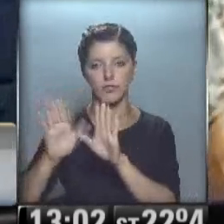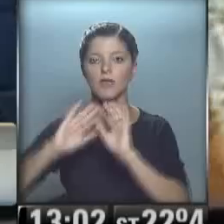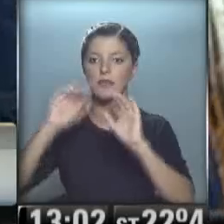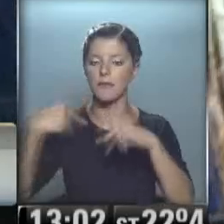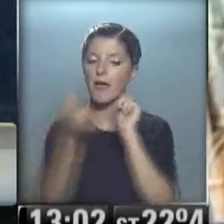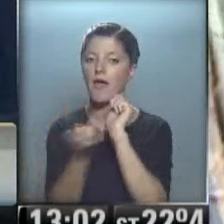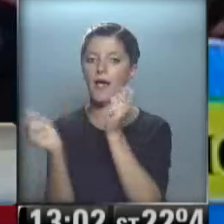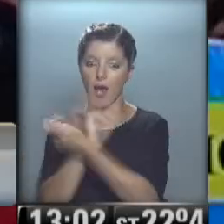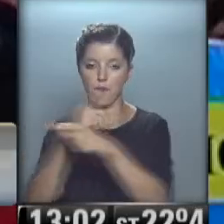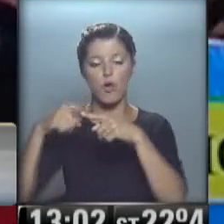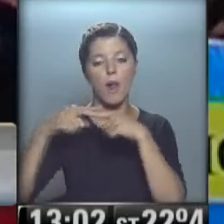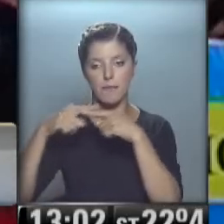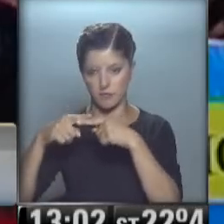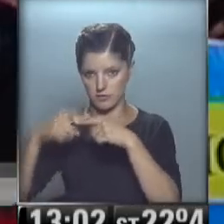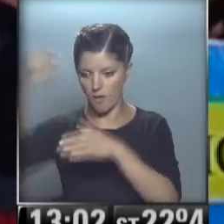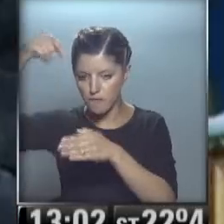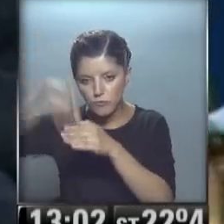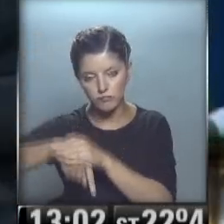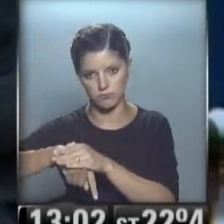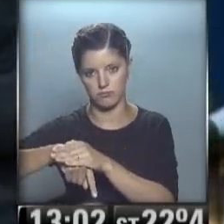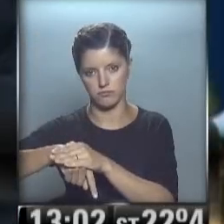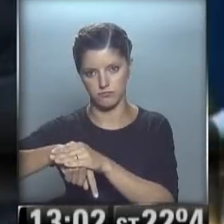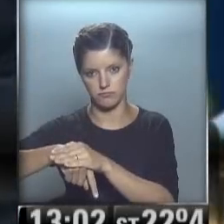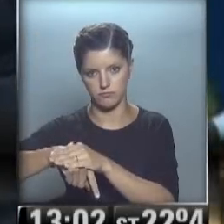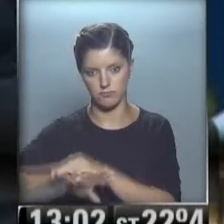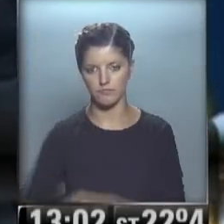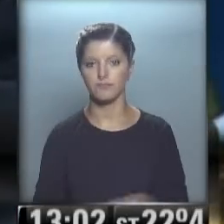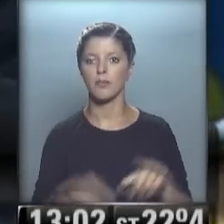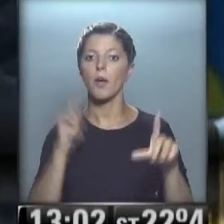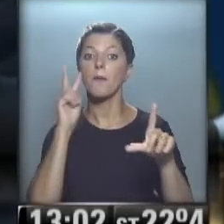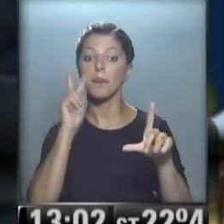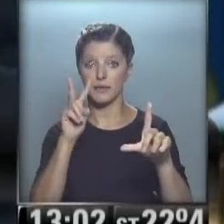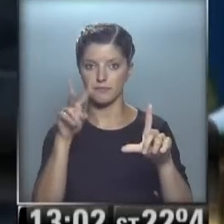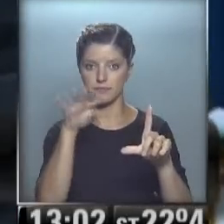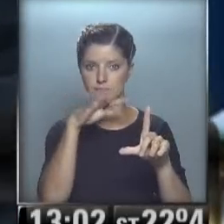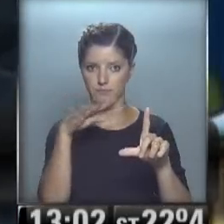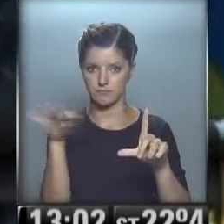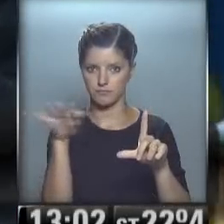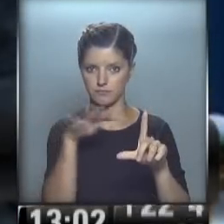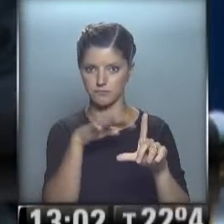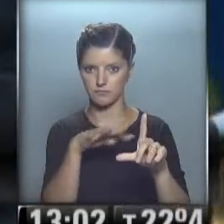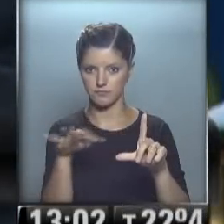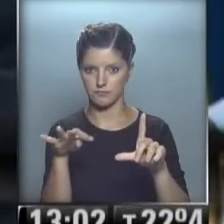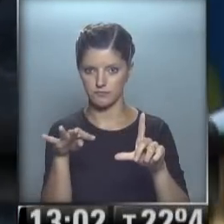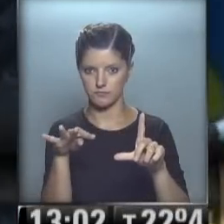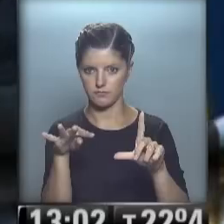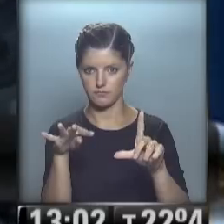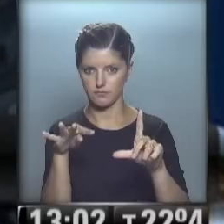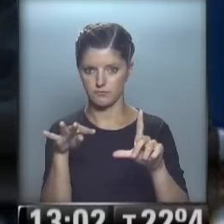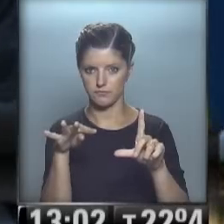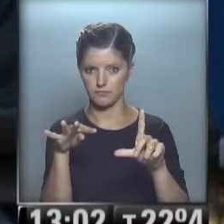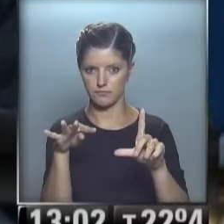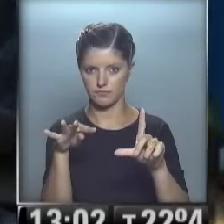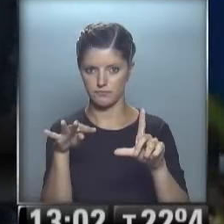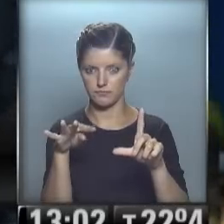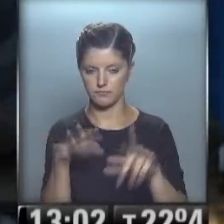políticas más profundas. Я впевнений в тому, що ми зможемо досягти